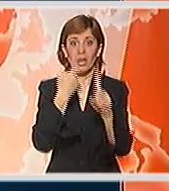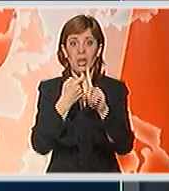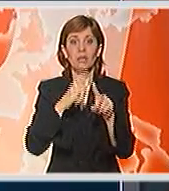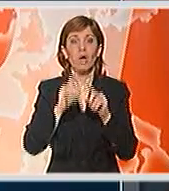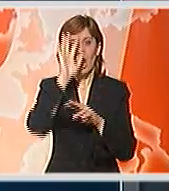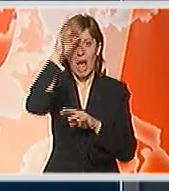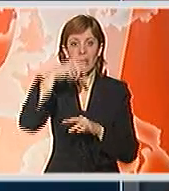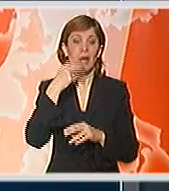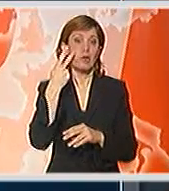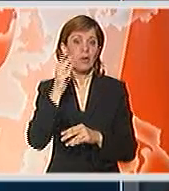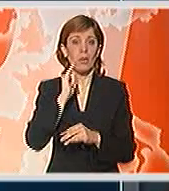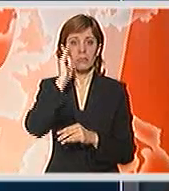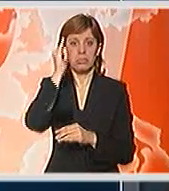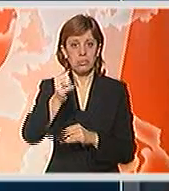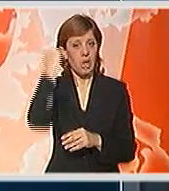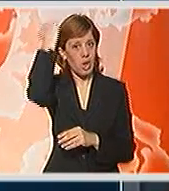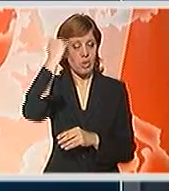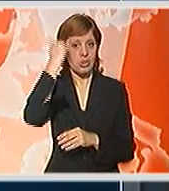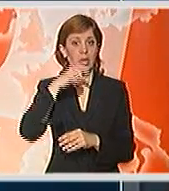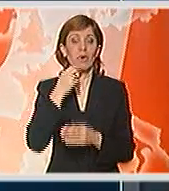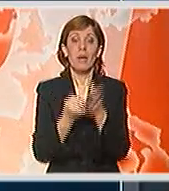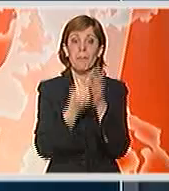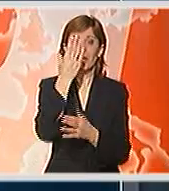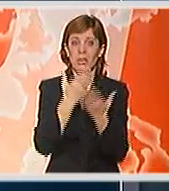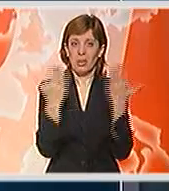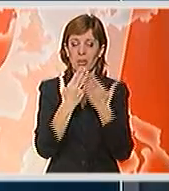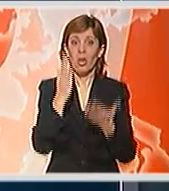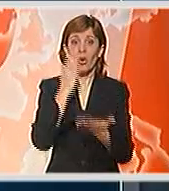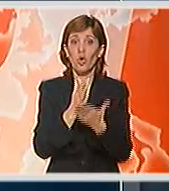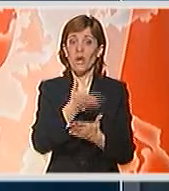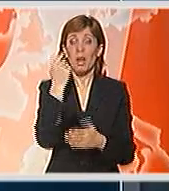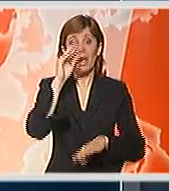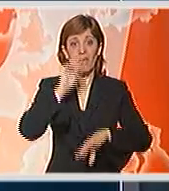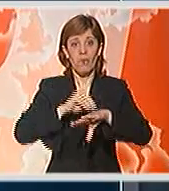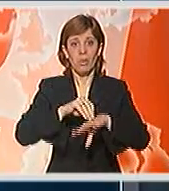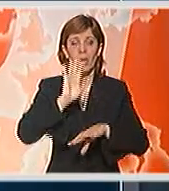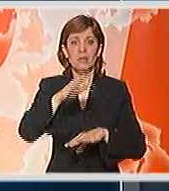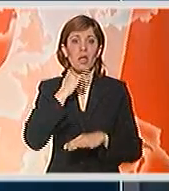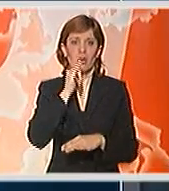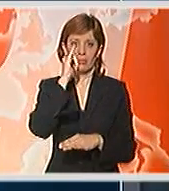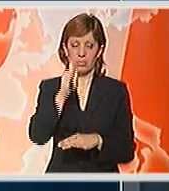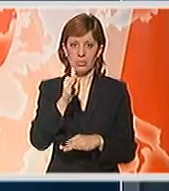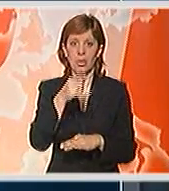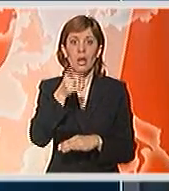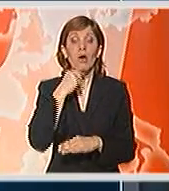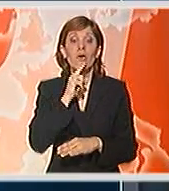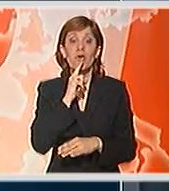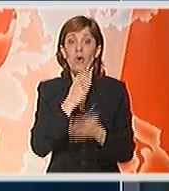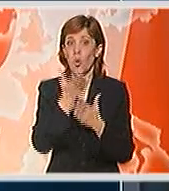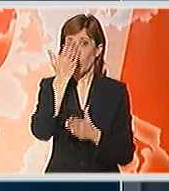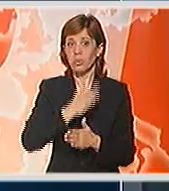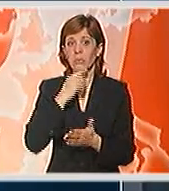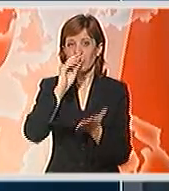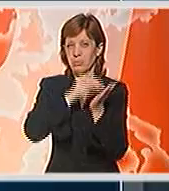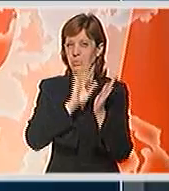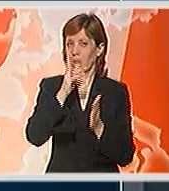Albanije, drugi dan boravi na Kosovu. U prištinskim medijima gotovo da nema informacije o njegovom boravku, a oni koji su uspjeli da